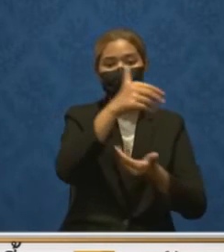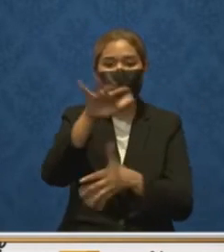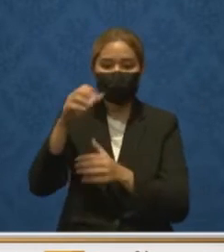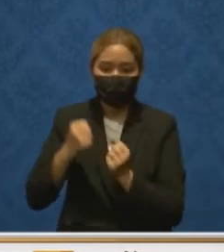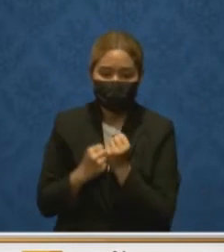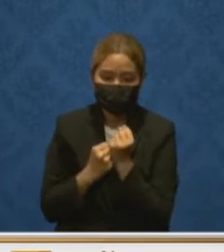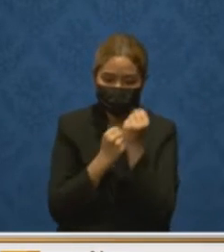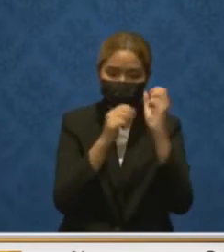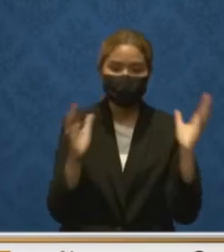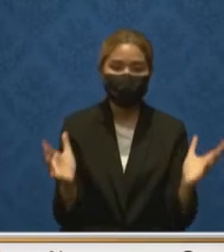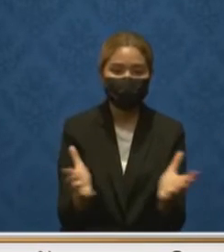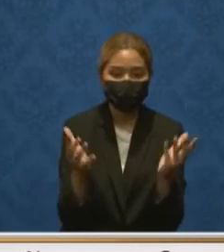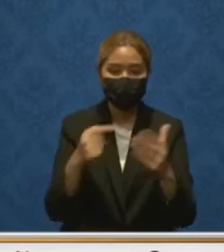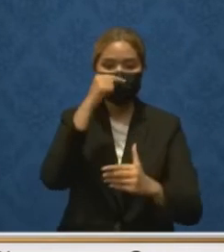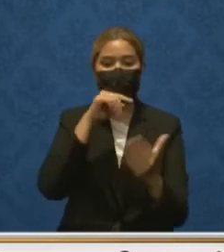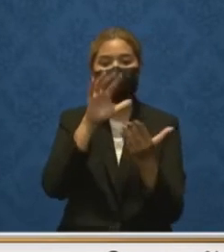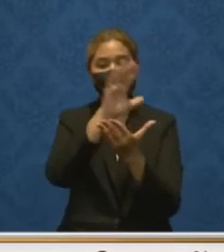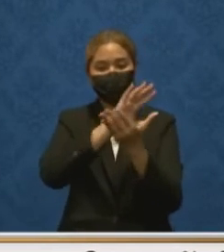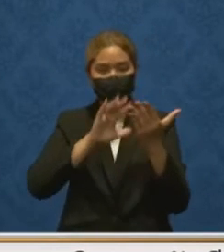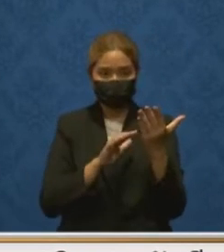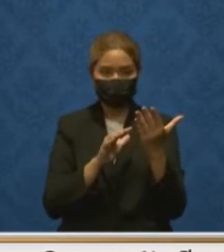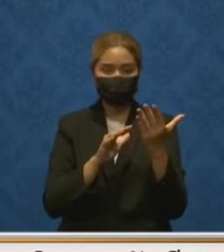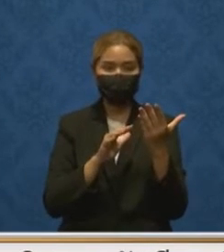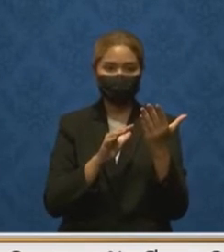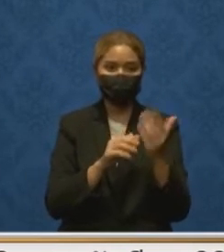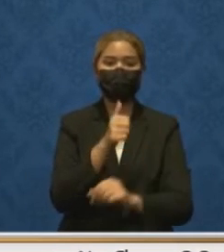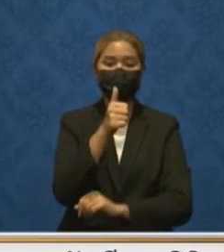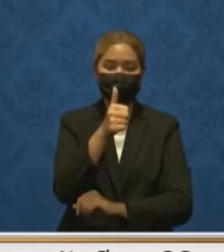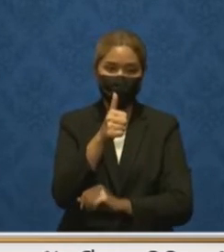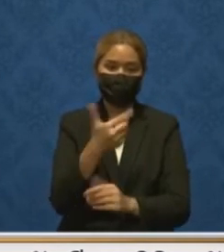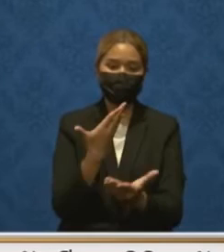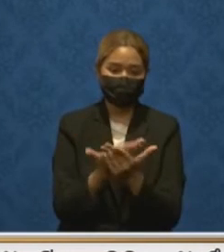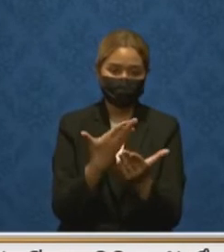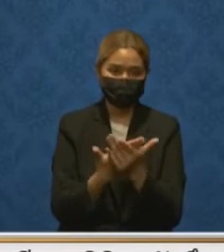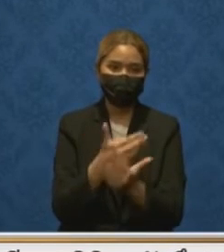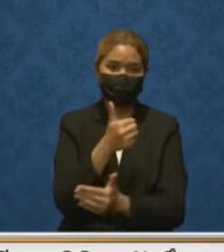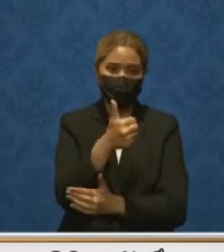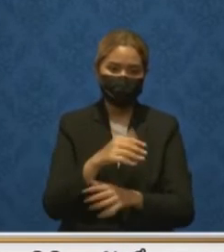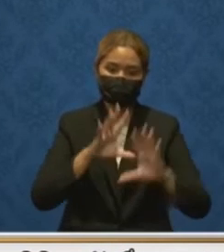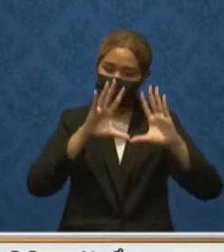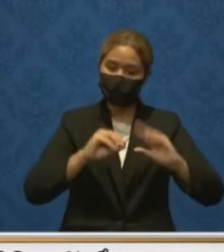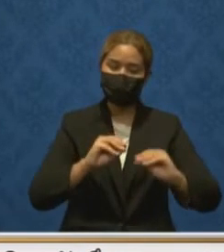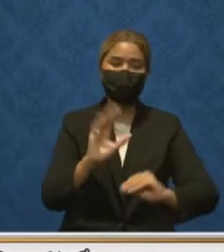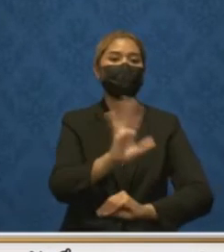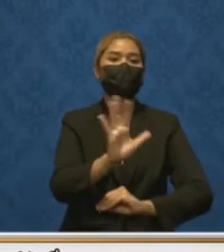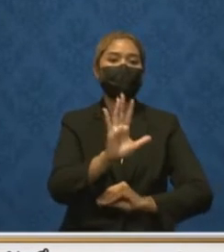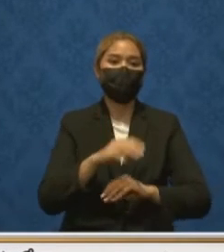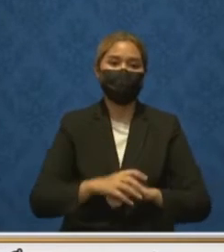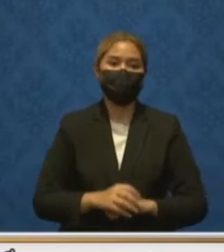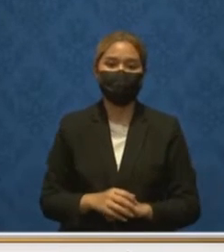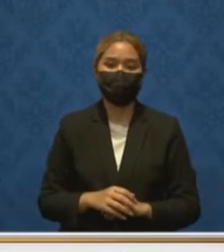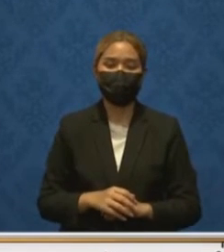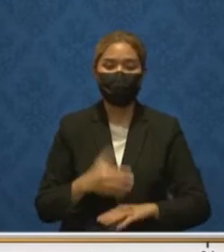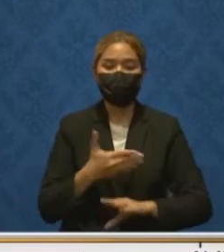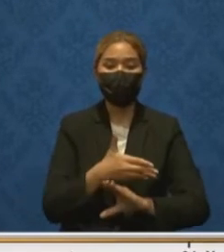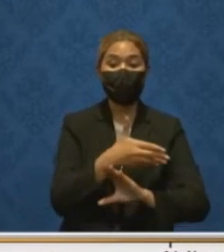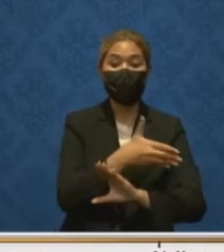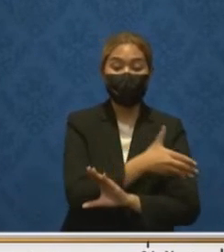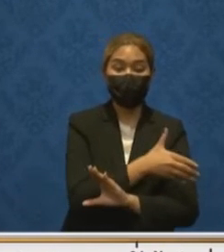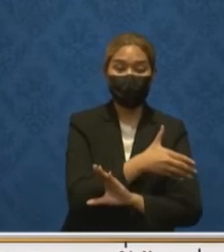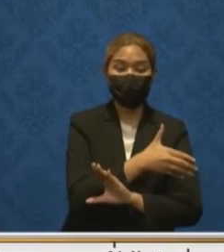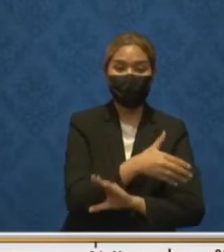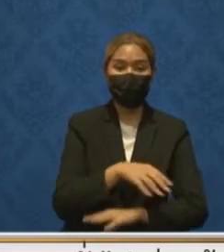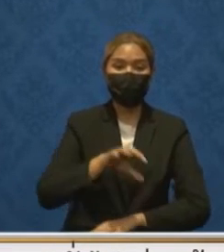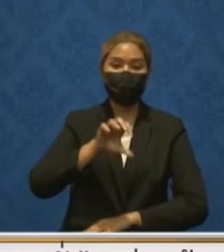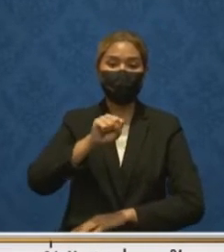บเครื่องสำคัญสำหรับการขบเคอน GDP ของประเทศไม่ใช่ดับสนิอย่ที่เพื่อนสมาชิคได้เข้าใจ